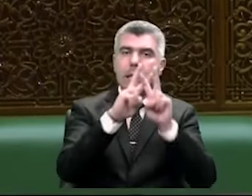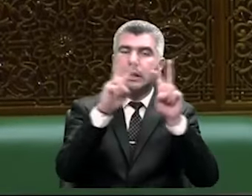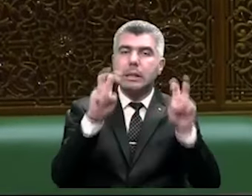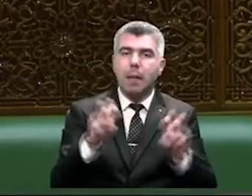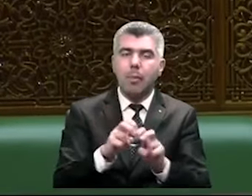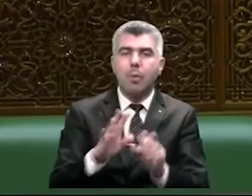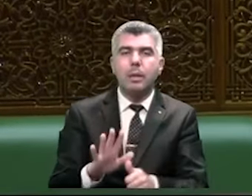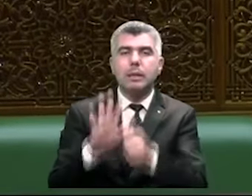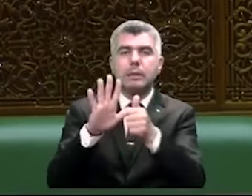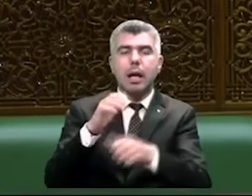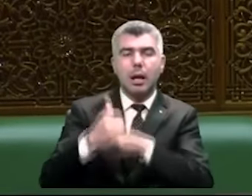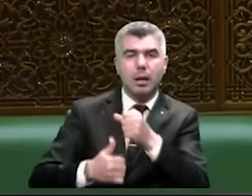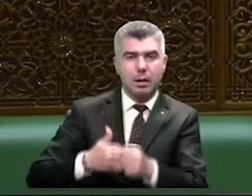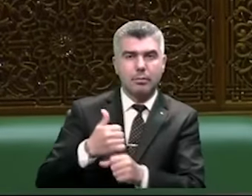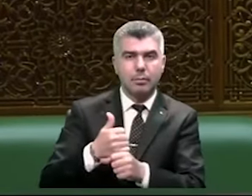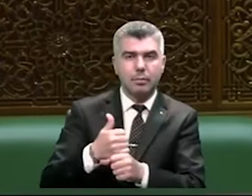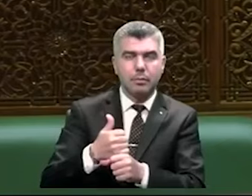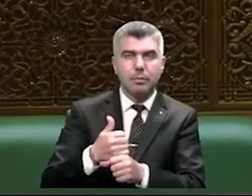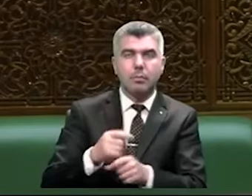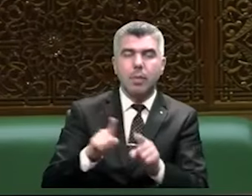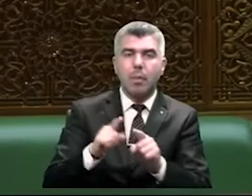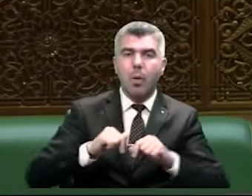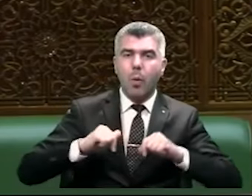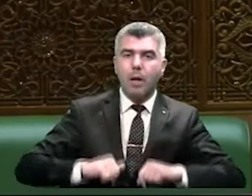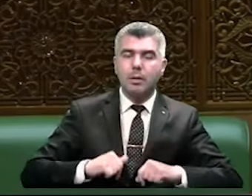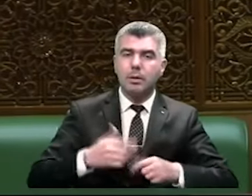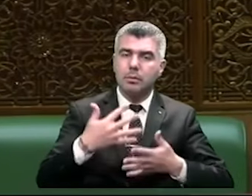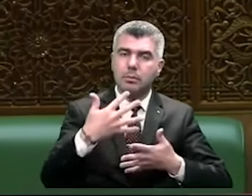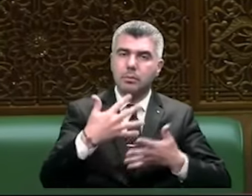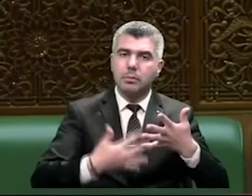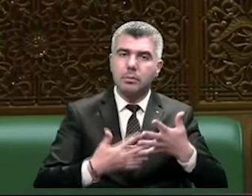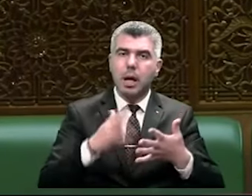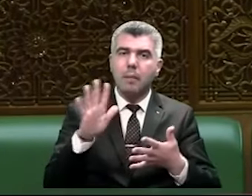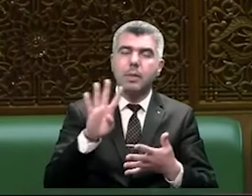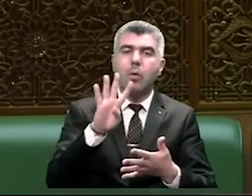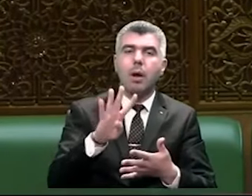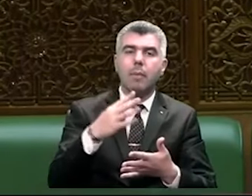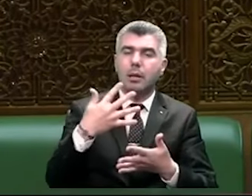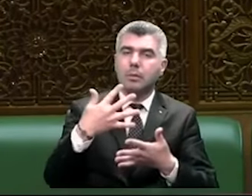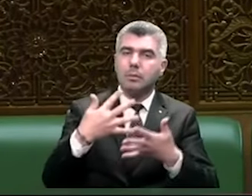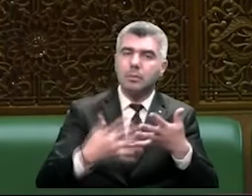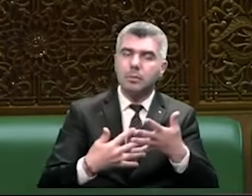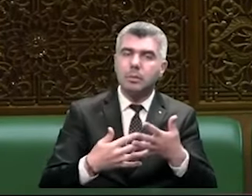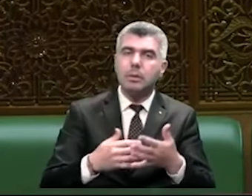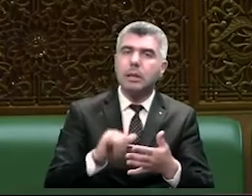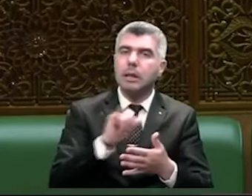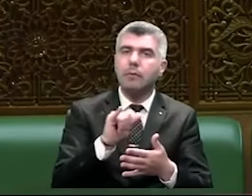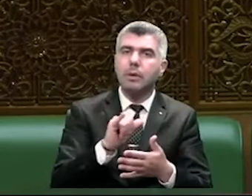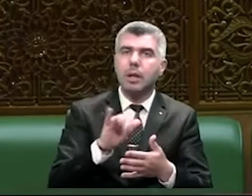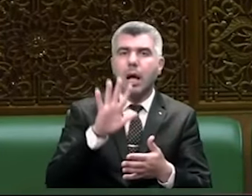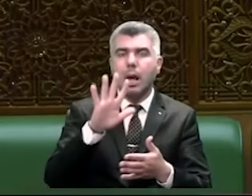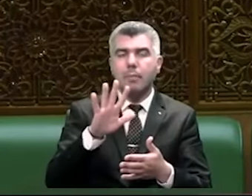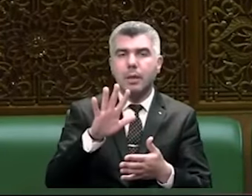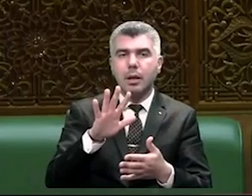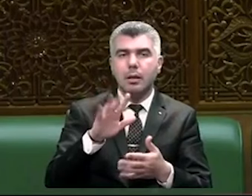ست سنوات بالله عليكم السيد الوزير بغيناكم تعطونا بيان ديال ه 45 نقطه وتعطونا بيان على ه الخم على